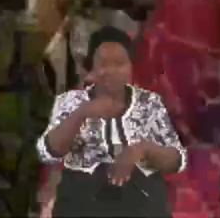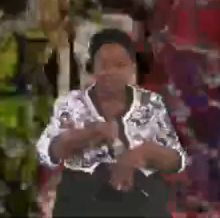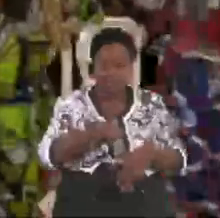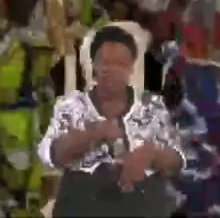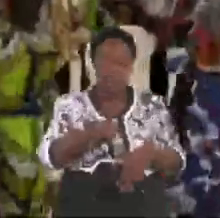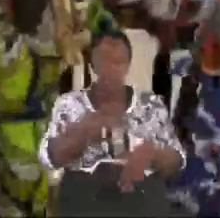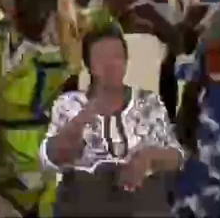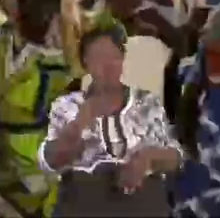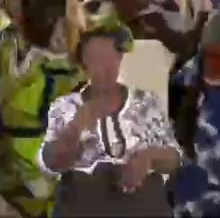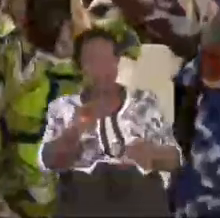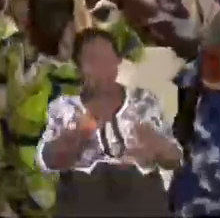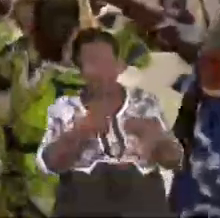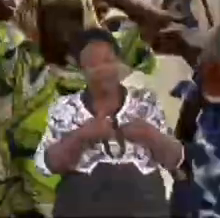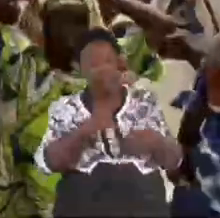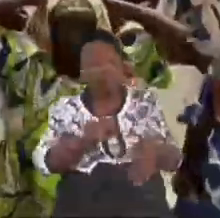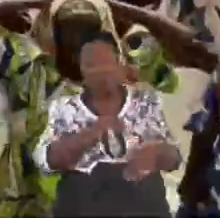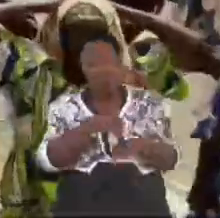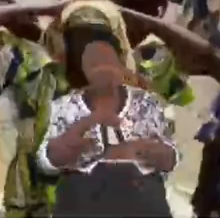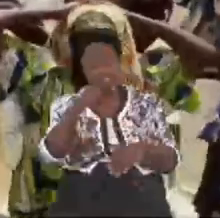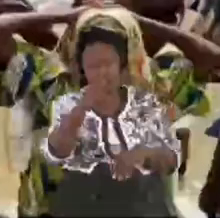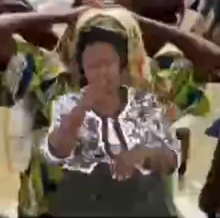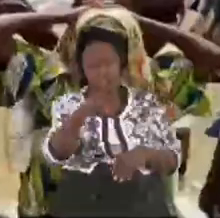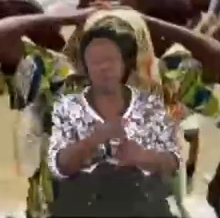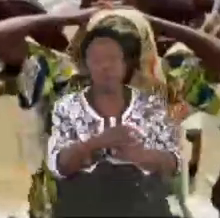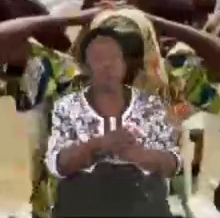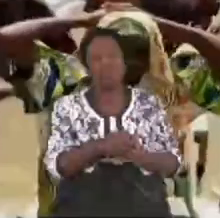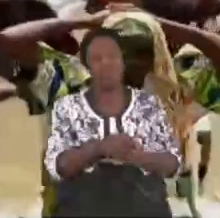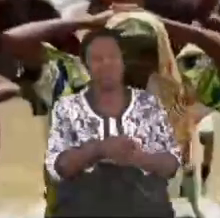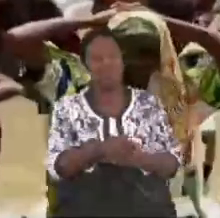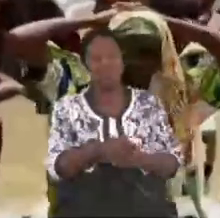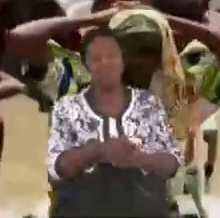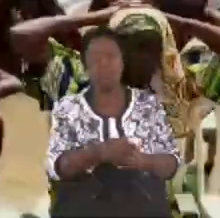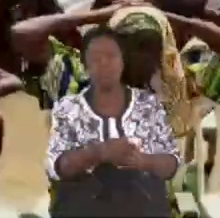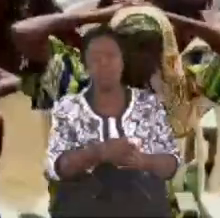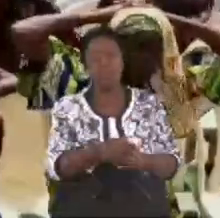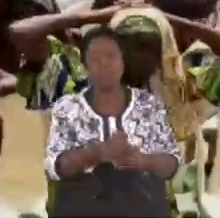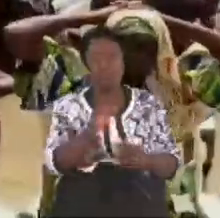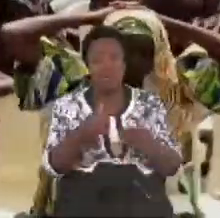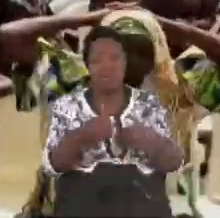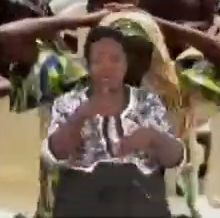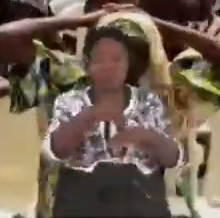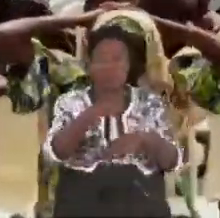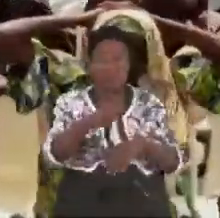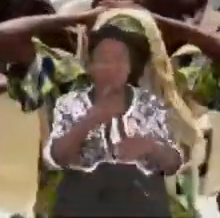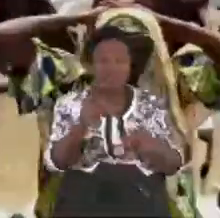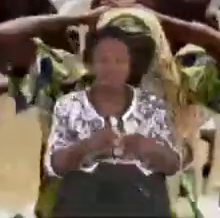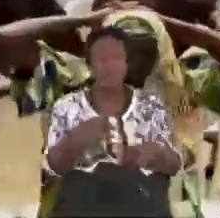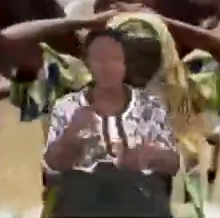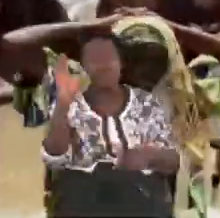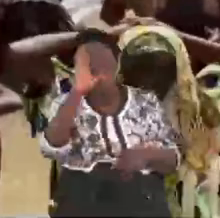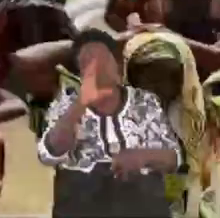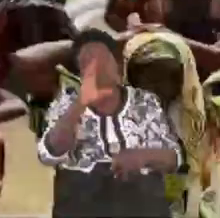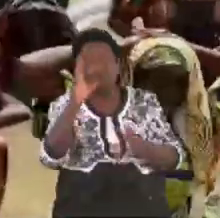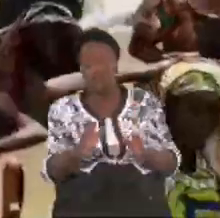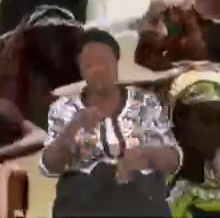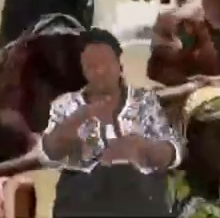vous envoie aussi. Il t'a cherché Le chercheur